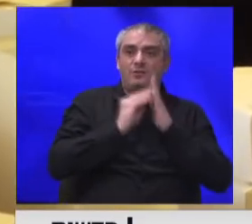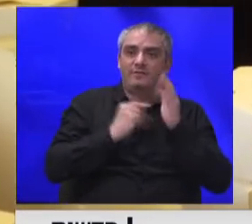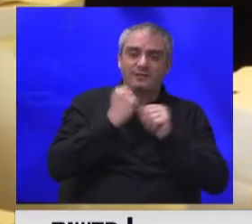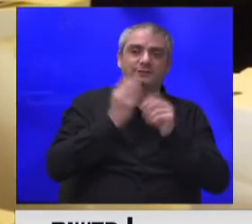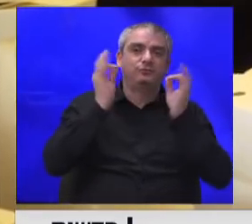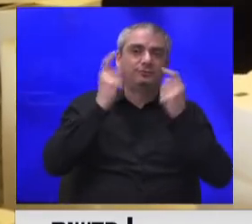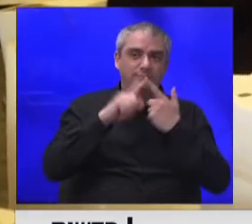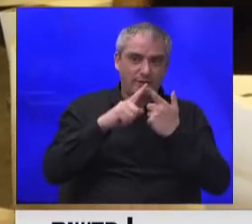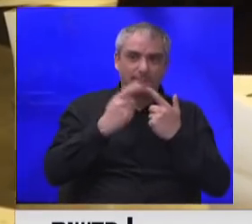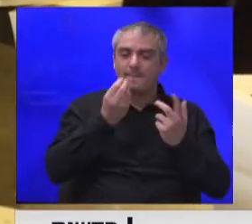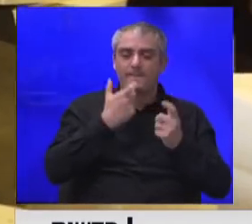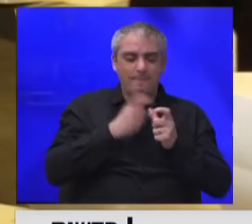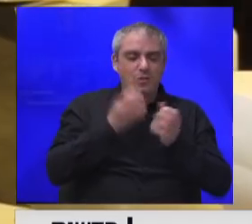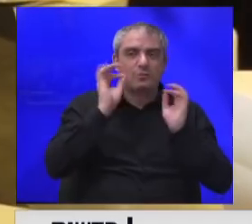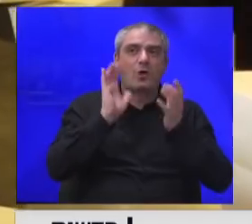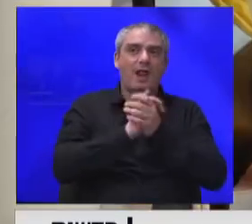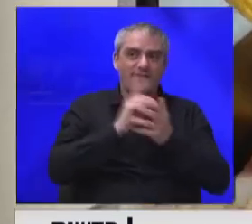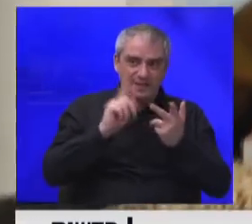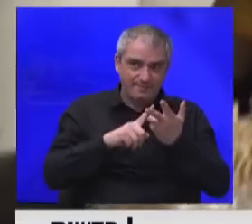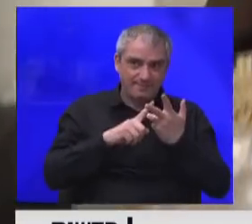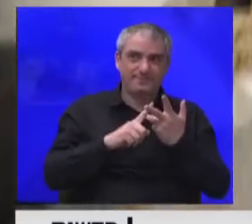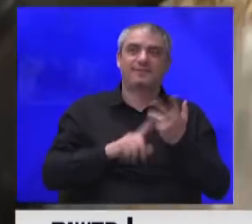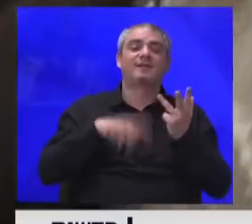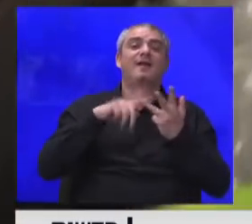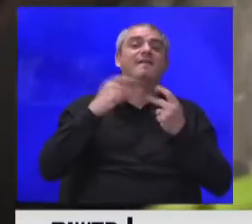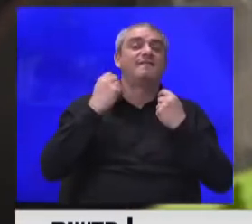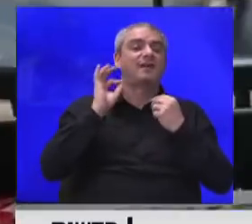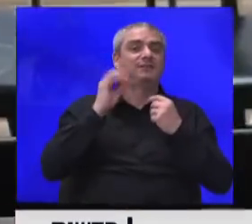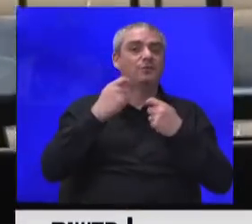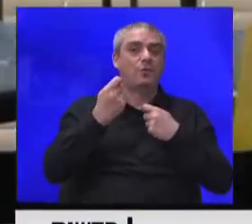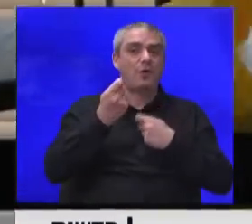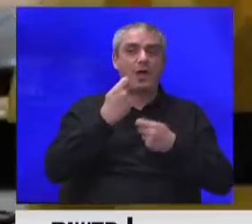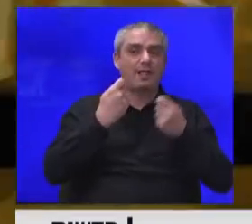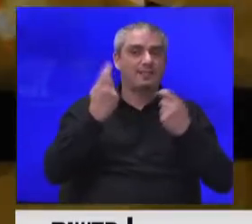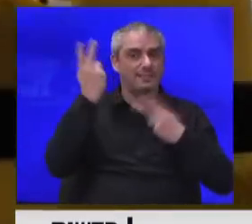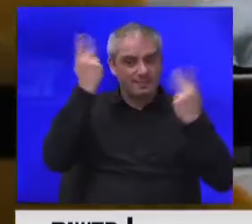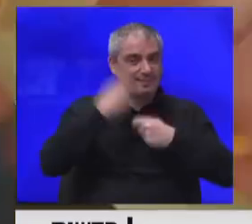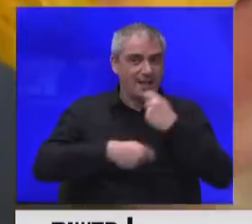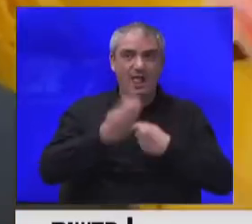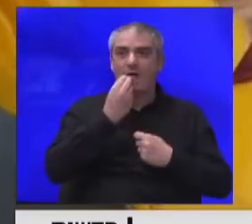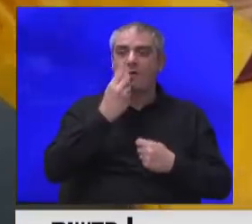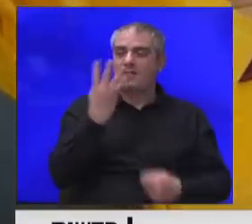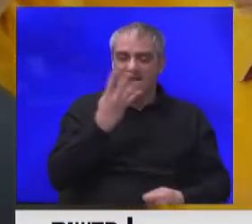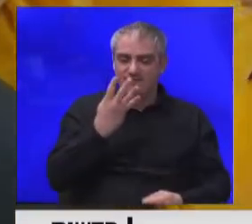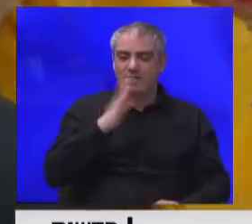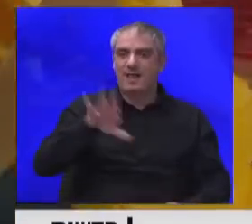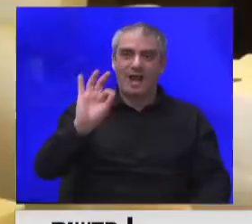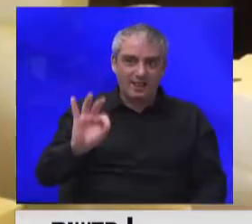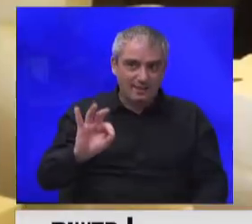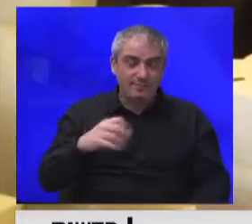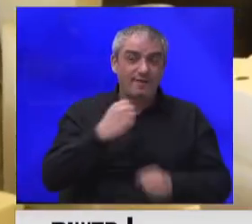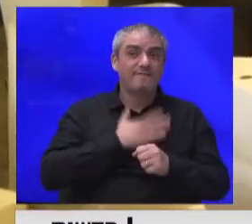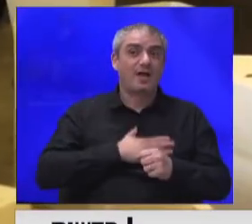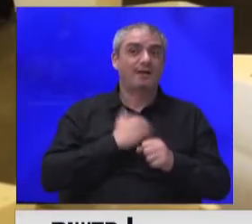ספשיילים ועשינו מנות מיוחדות לחברים ועשינו דילים של ארוחות, ארוחות לרביעיות ולילדים